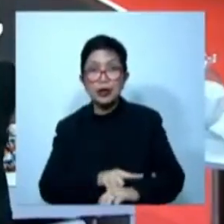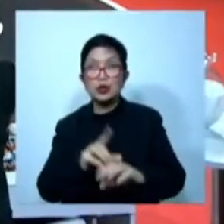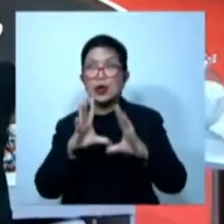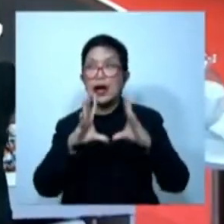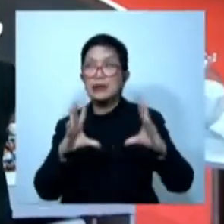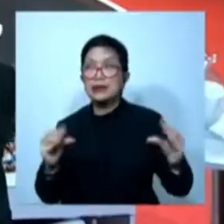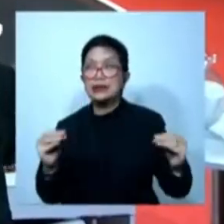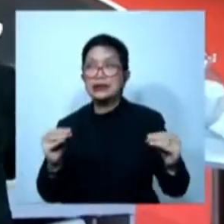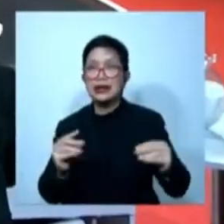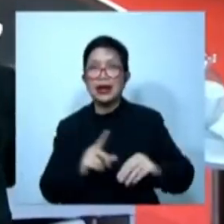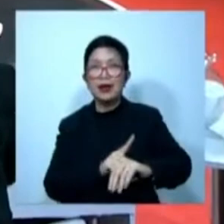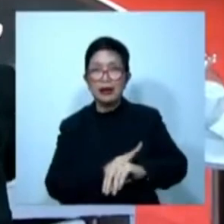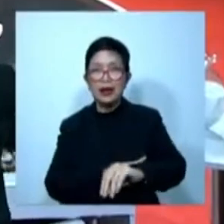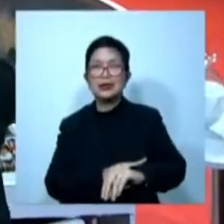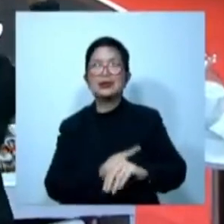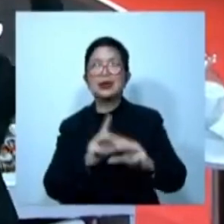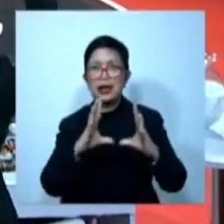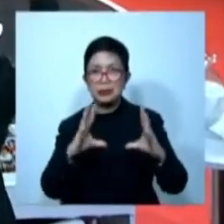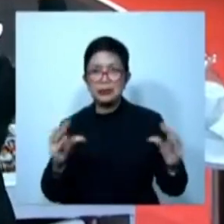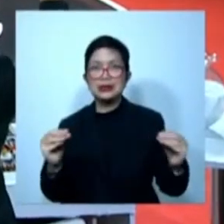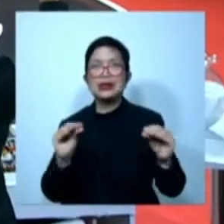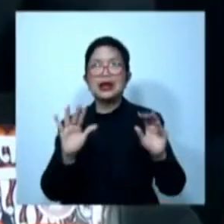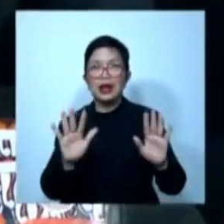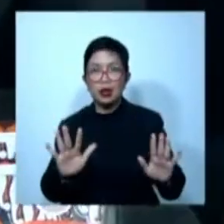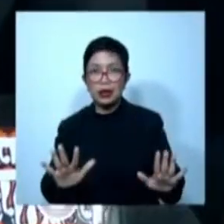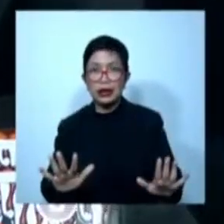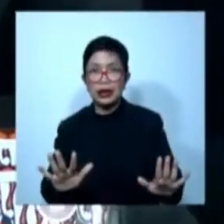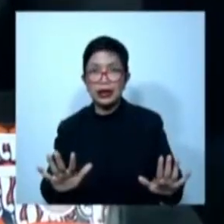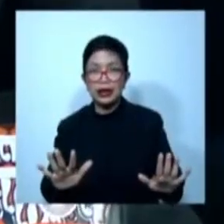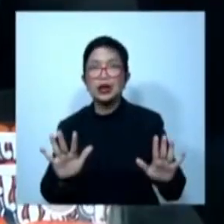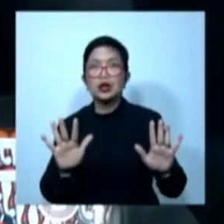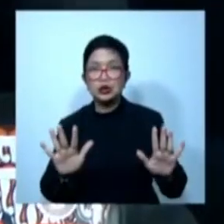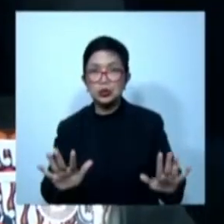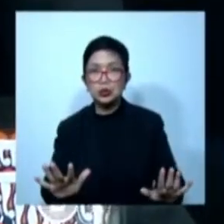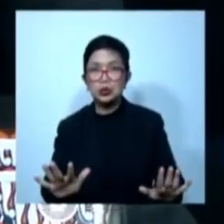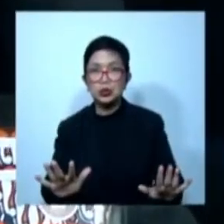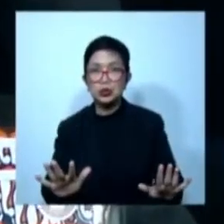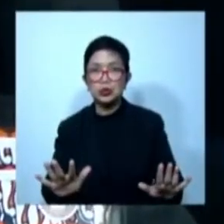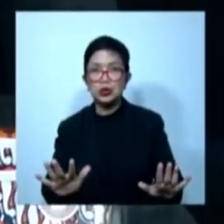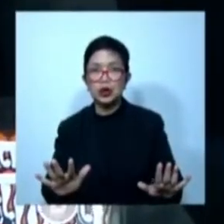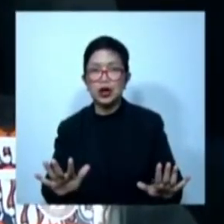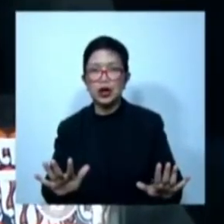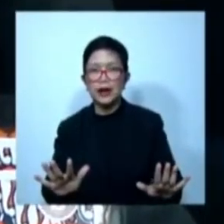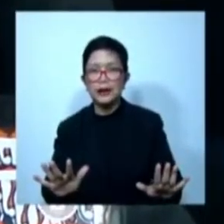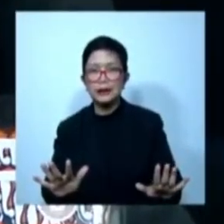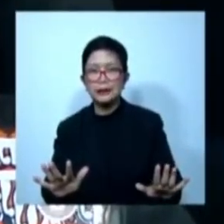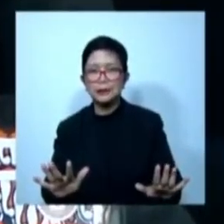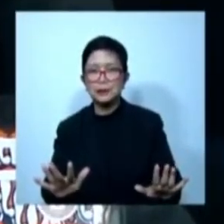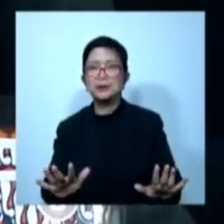waktu sudah habis. Ya. Baik. Hadirin, nanti ada kesempatan untuk kembali menanggapi. Baik.